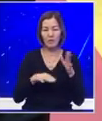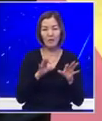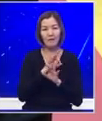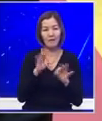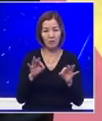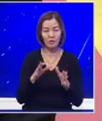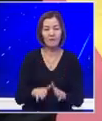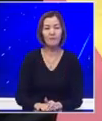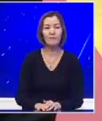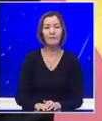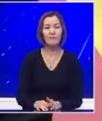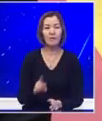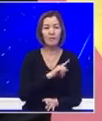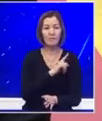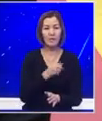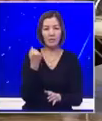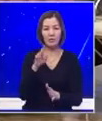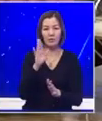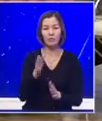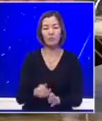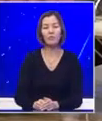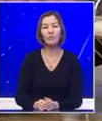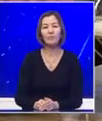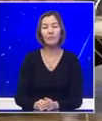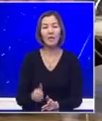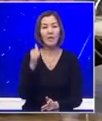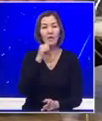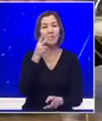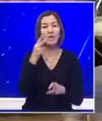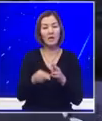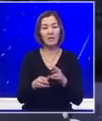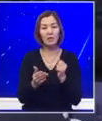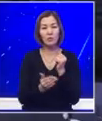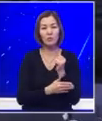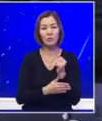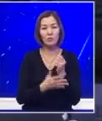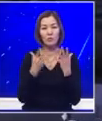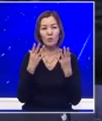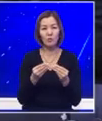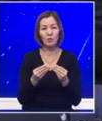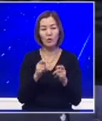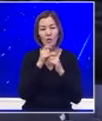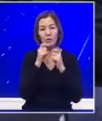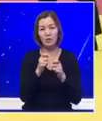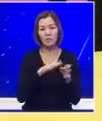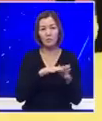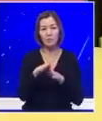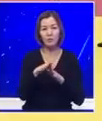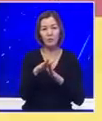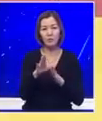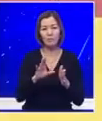дайындықпен мықтылар ғана жеңіп отыр ішіне керек. Бұл жарыс ертең аяқталады. Сол күні жүлдегерлер мен жеңімпаздар толық белгілі болып,